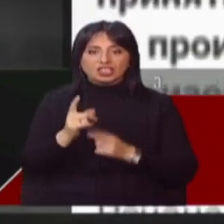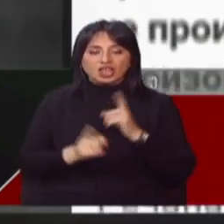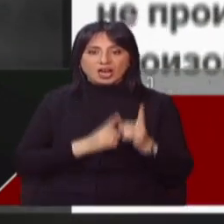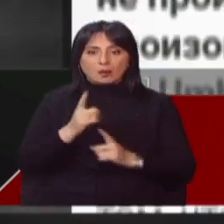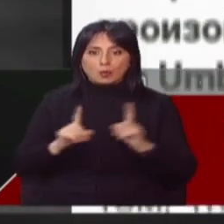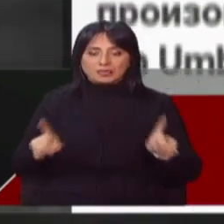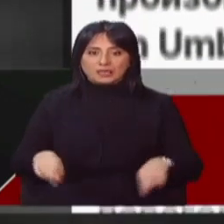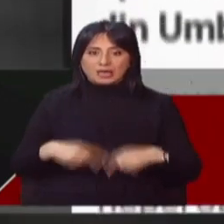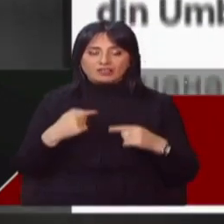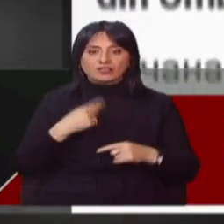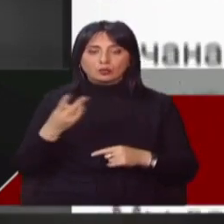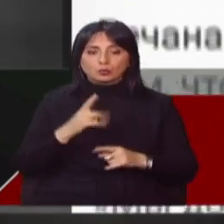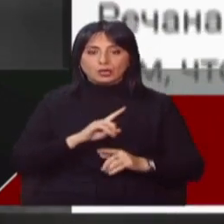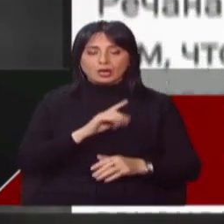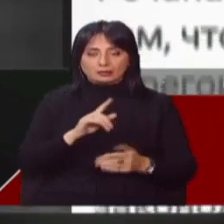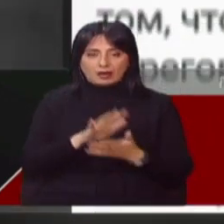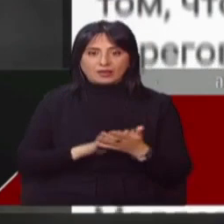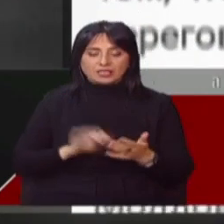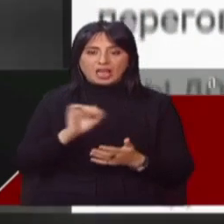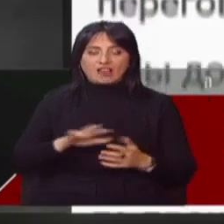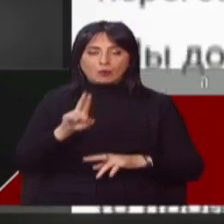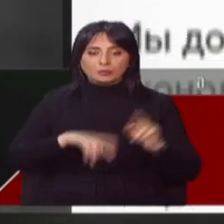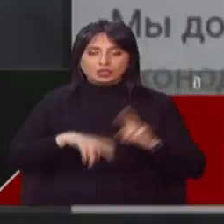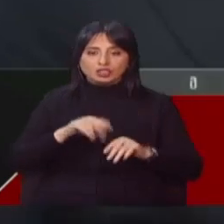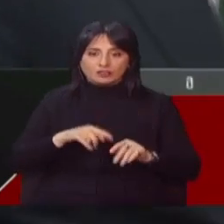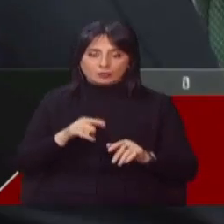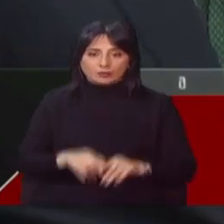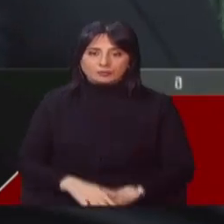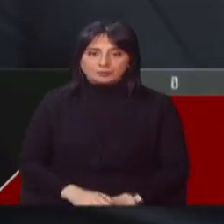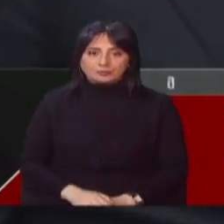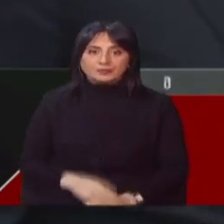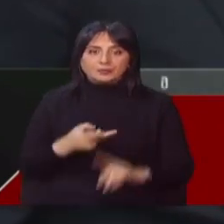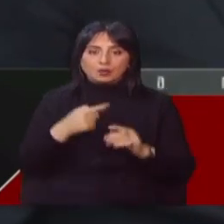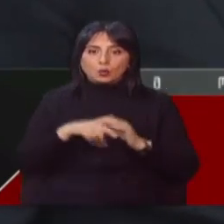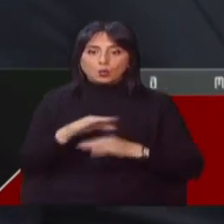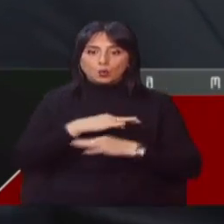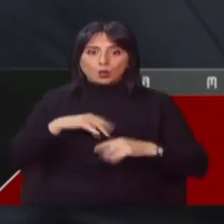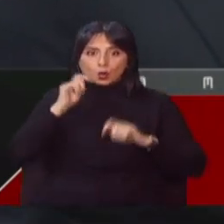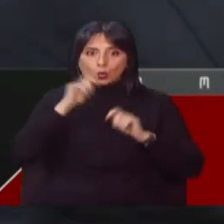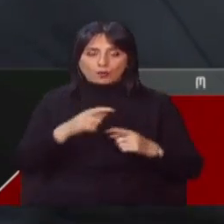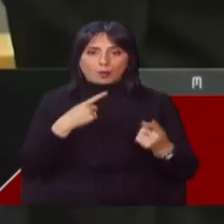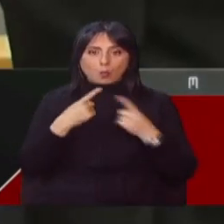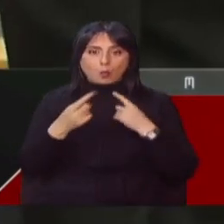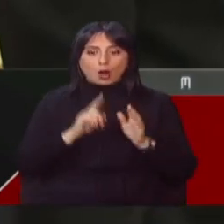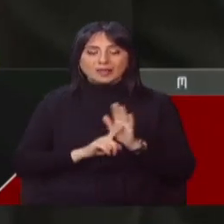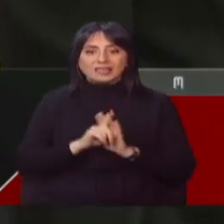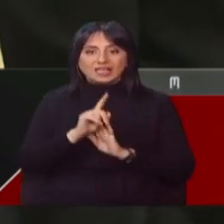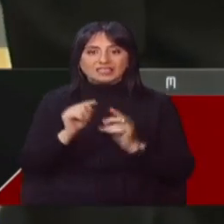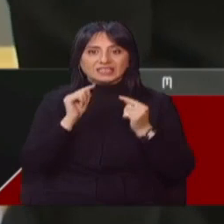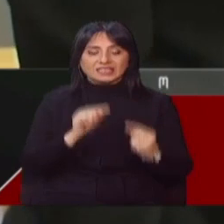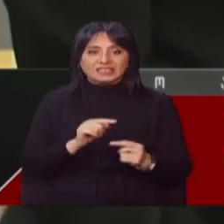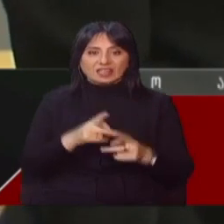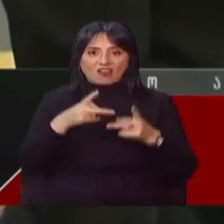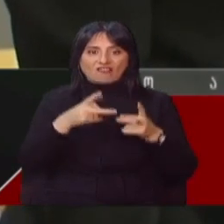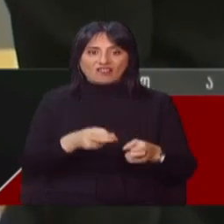რეფორმების განხორციელება. ჩვენ უნდა გავაგრძელოთ ევროპის მშენებლობა სახლში. იმის გამო, რომ უნგრეთი უკრაინასთან მოლაპარაკებების დაწყების წინააღმდეგ